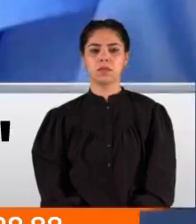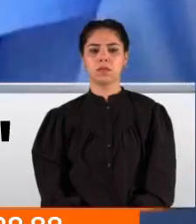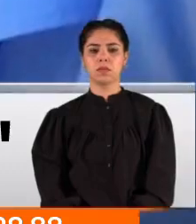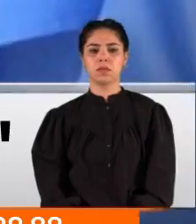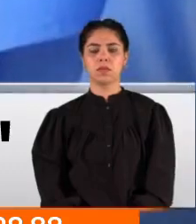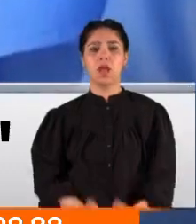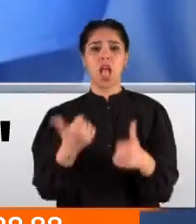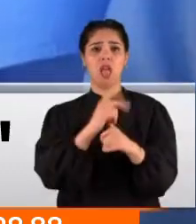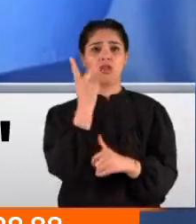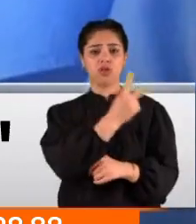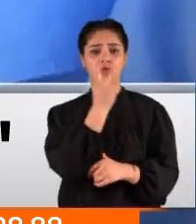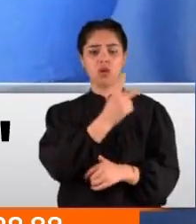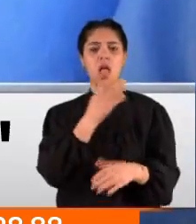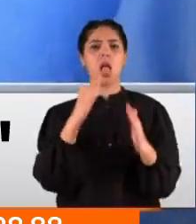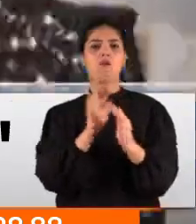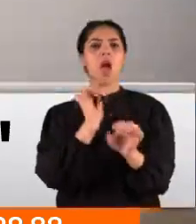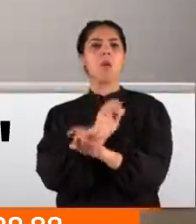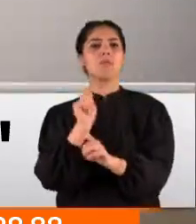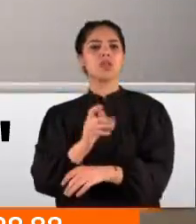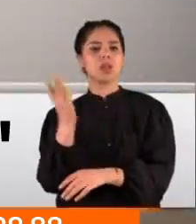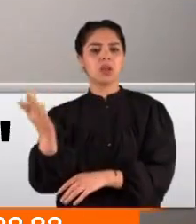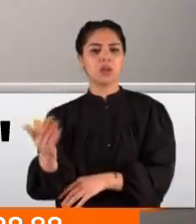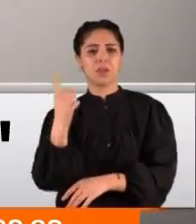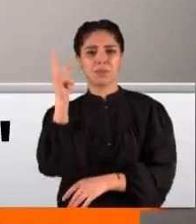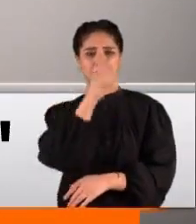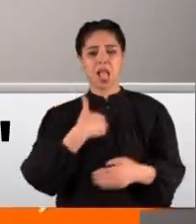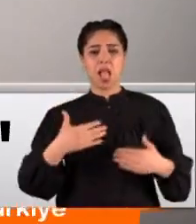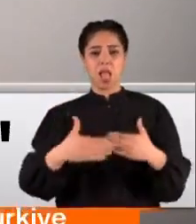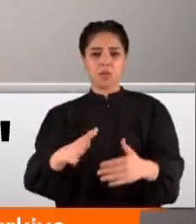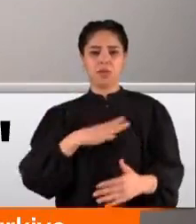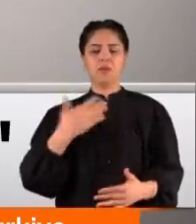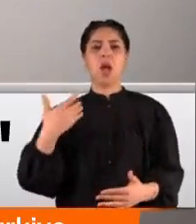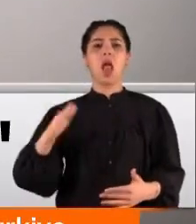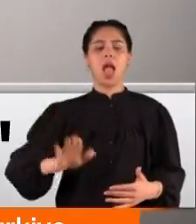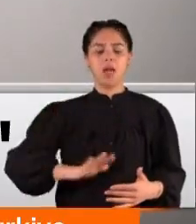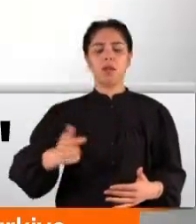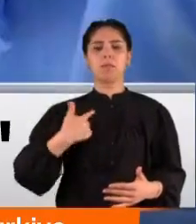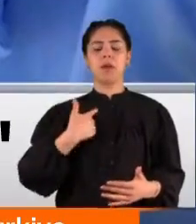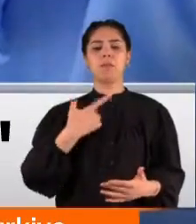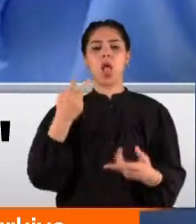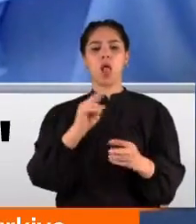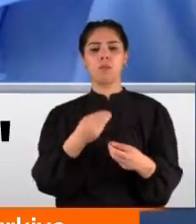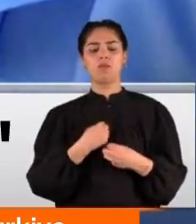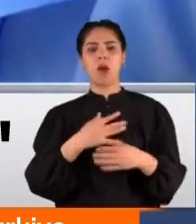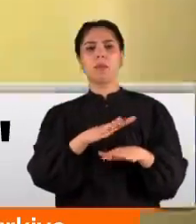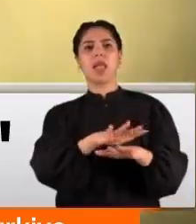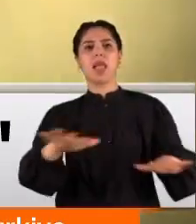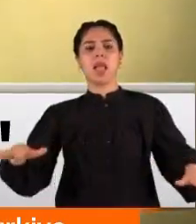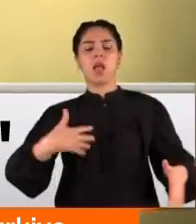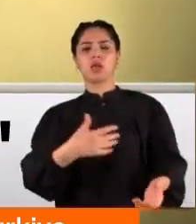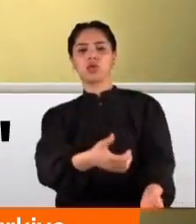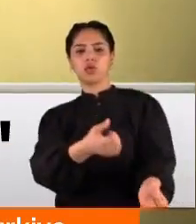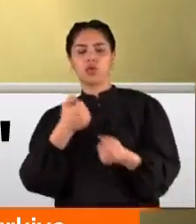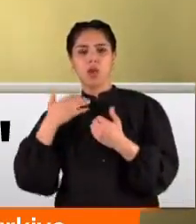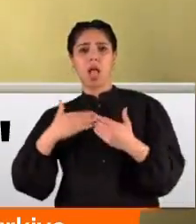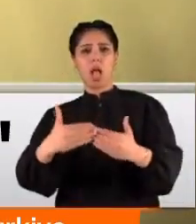eşi tarafından eve hapsedildiği hamileyken evladımı ve benim canıma kastı edip otobanda sürüklendim